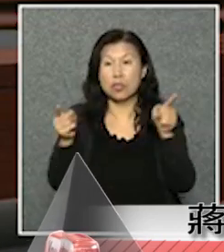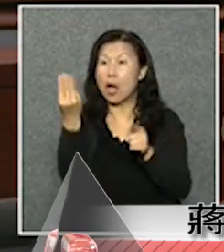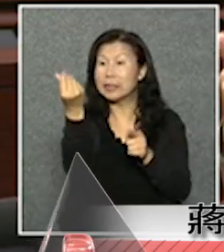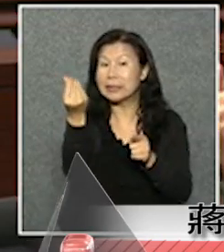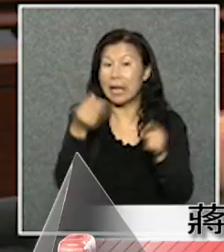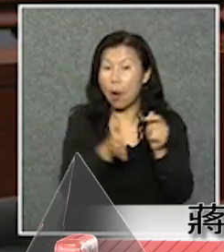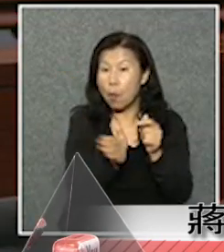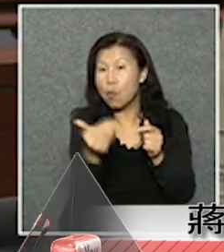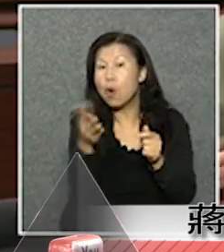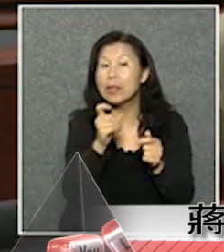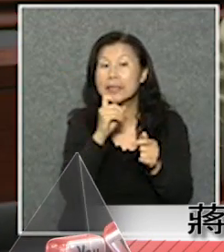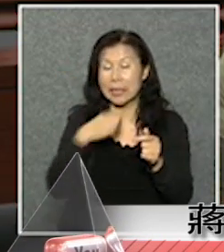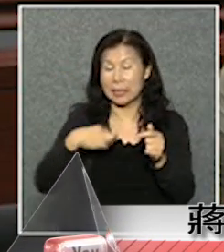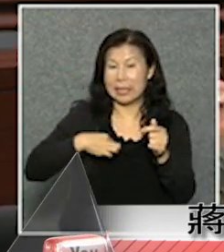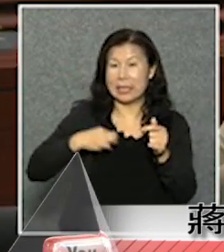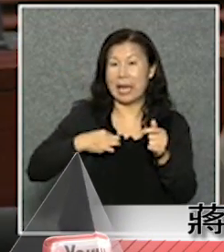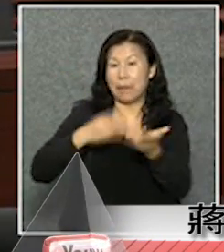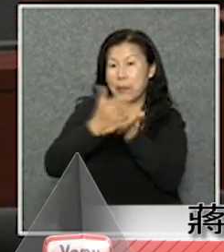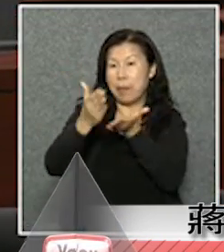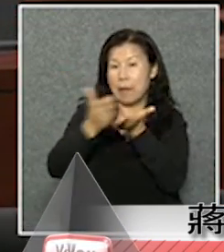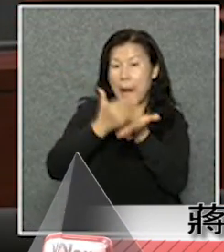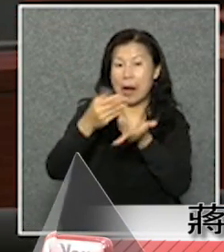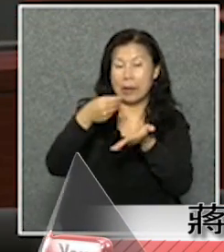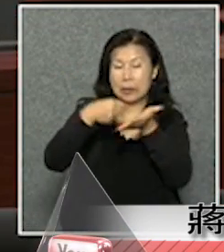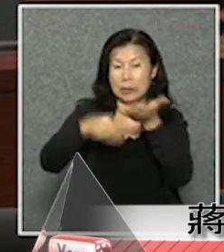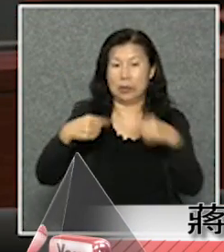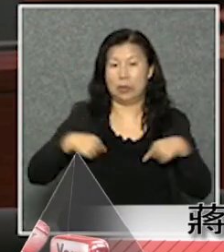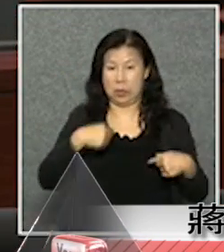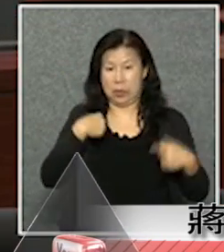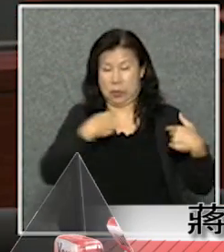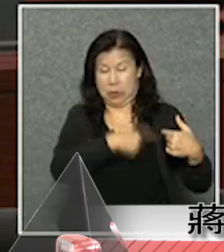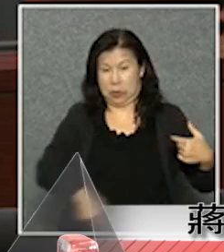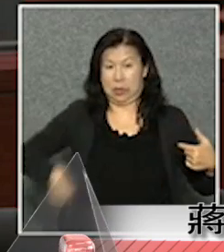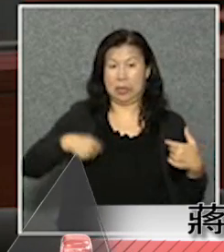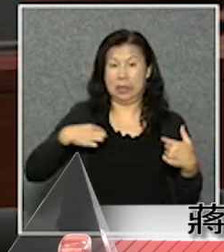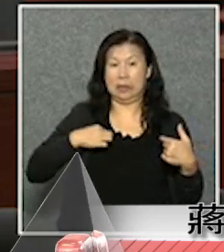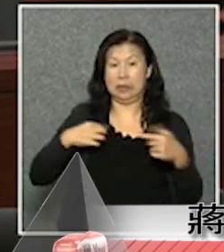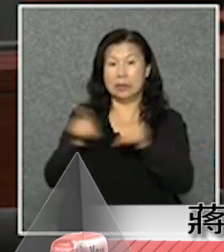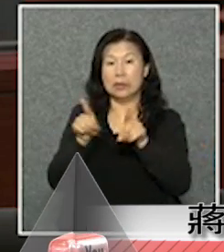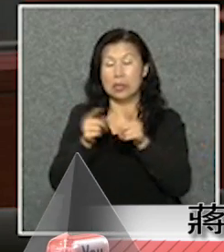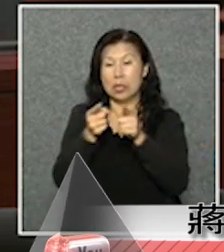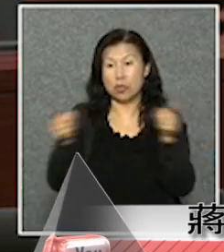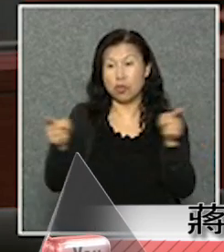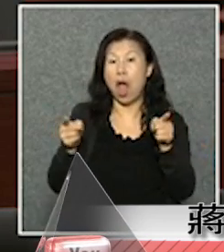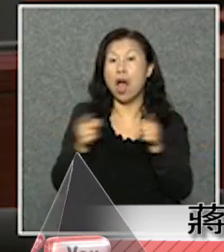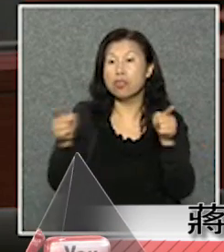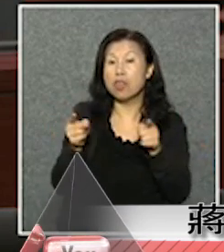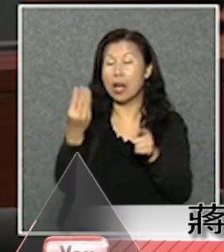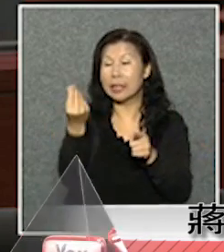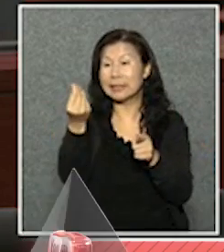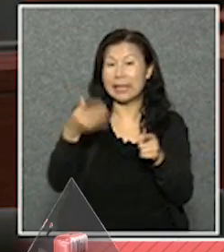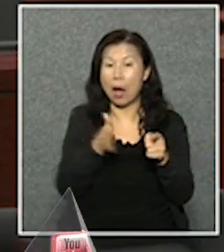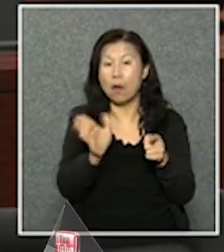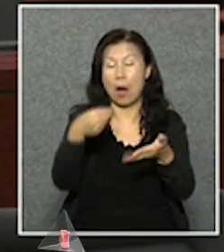嘅呢一個時裝批發街。就算我自己而家著緊呢件衫，我都喺長沙灣嘅批發街買翻嚟